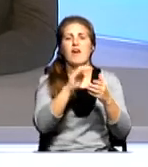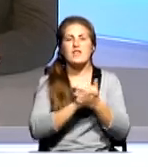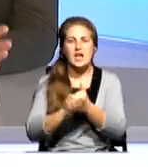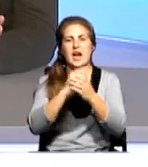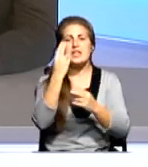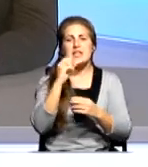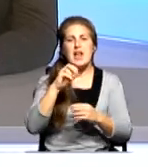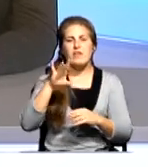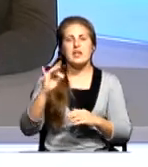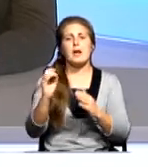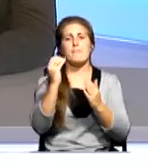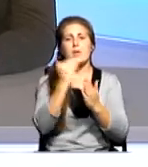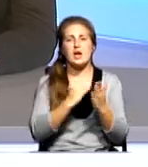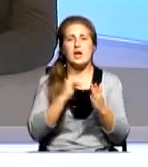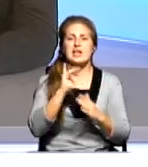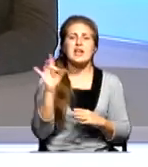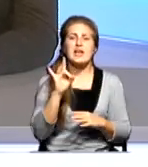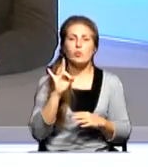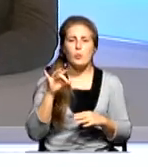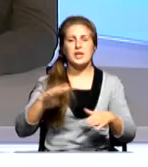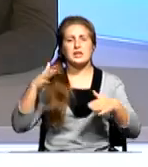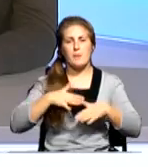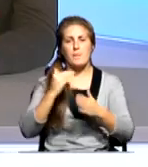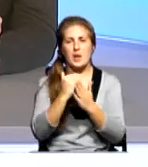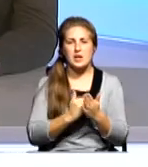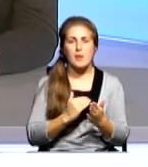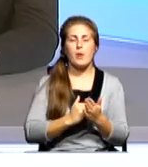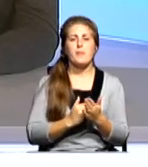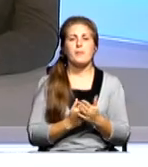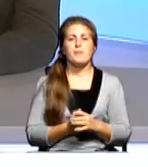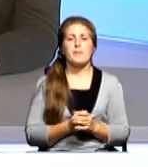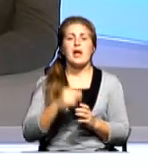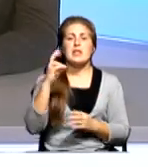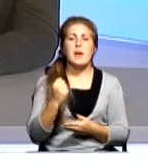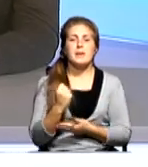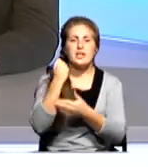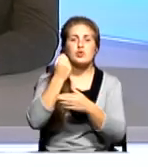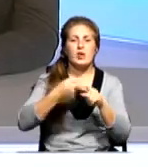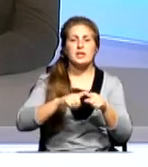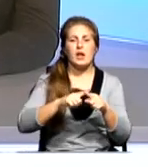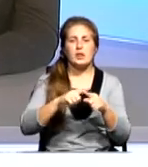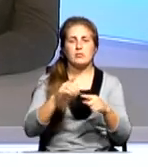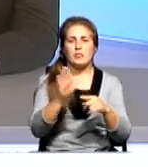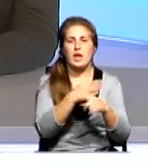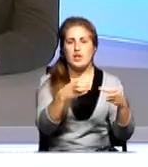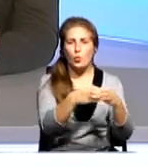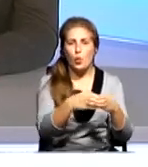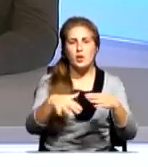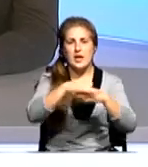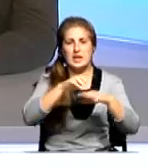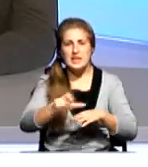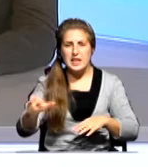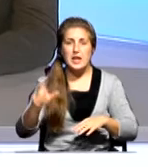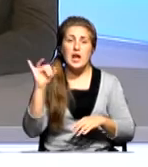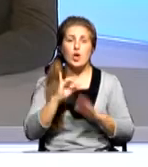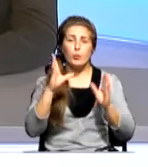и республиканская программа республики крым на поддержку данной категории населения конечно